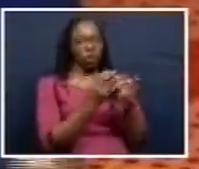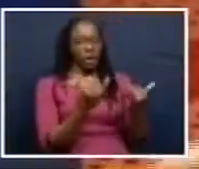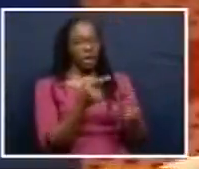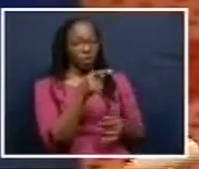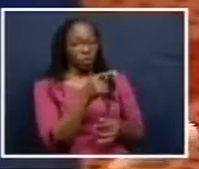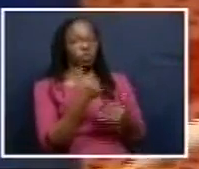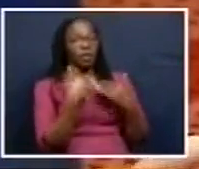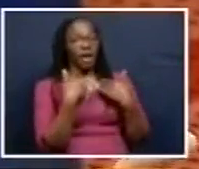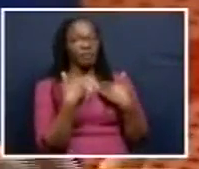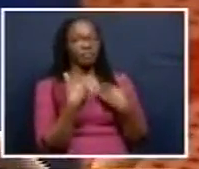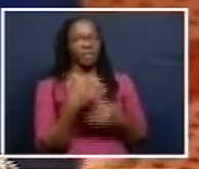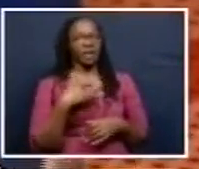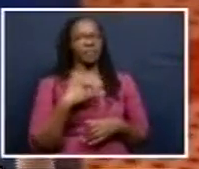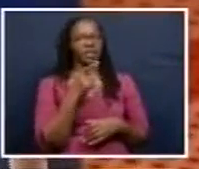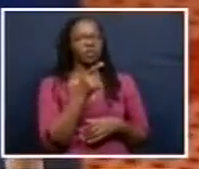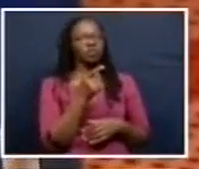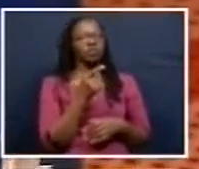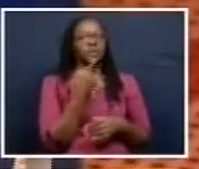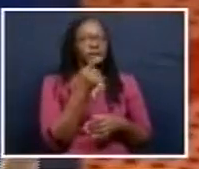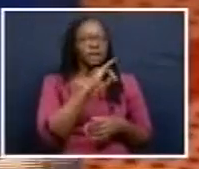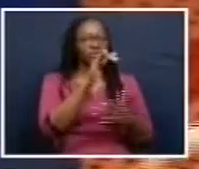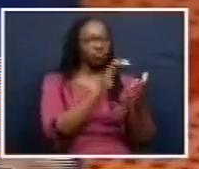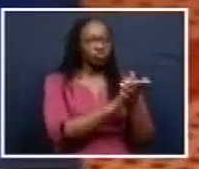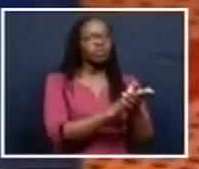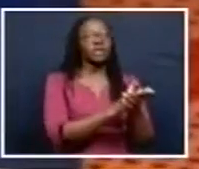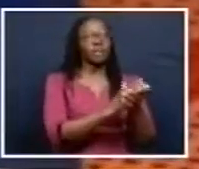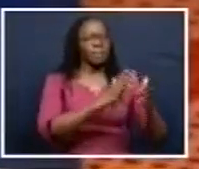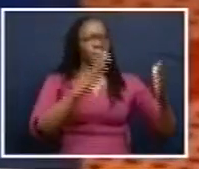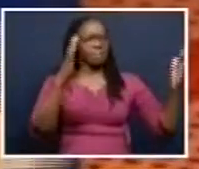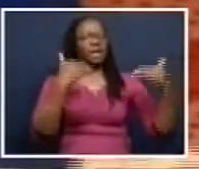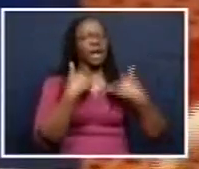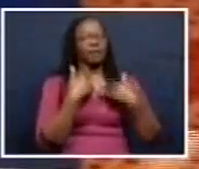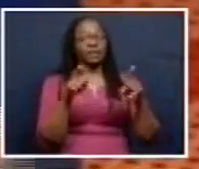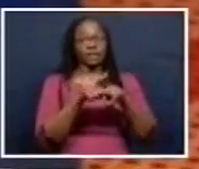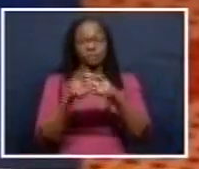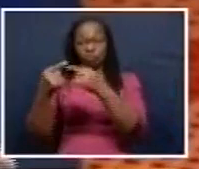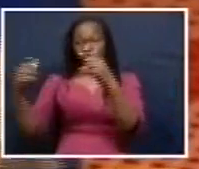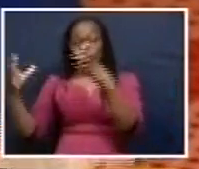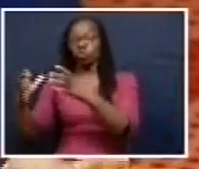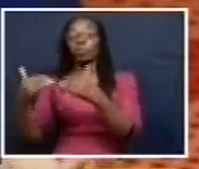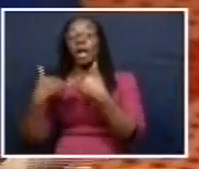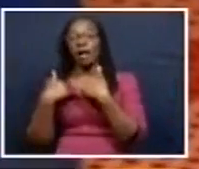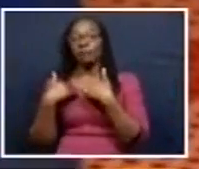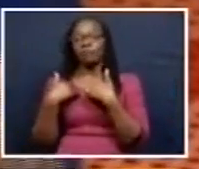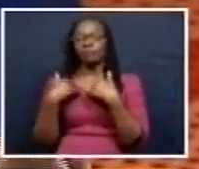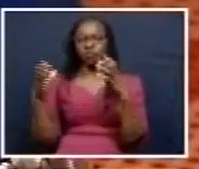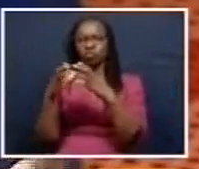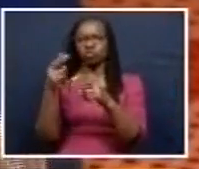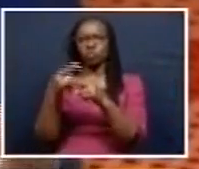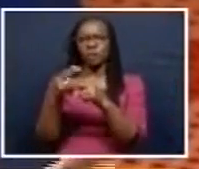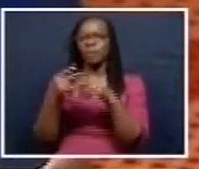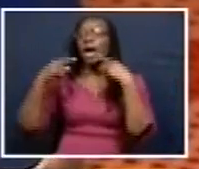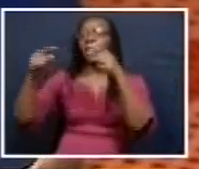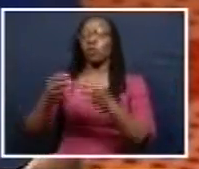pengine nasikika kama inatajika. Upande wa Jubilee tuna chama hicho kimoja kikubwa. Upande wa upinzani kuna huu muungano ambao hata hujatangazwa